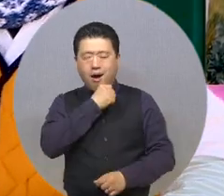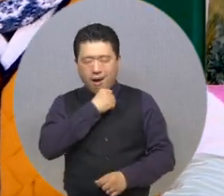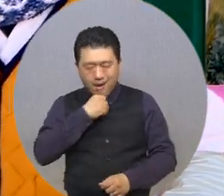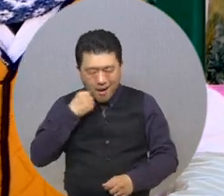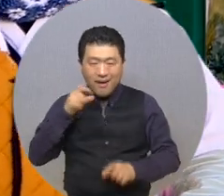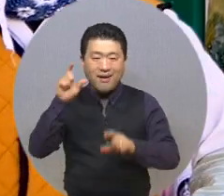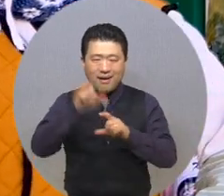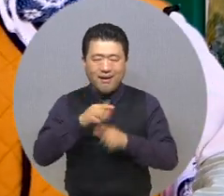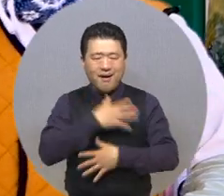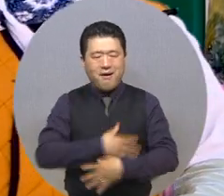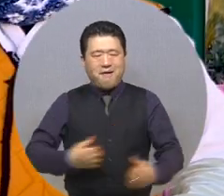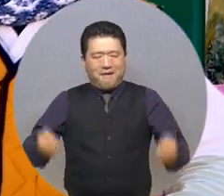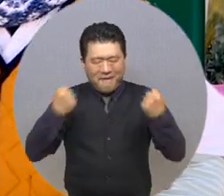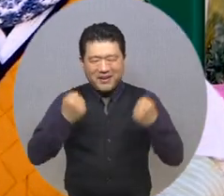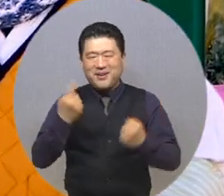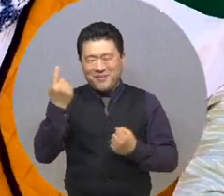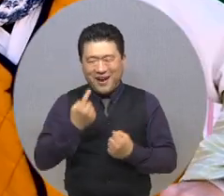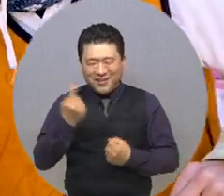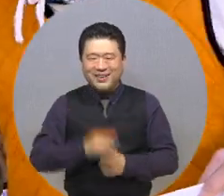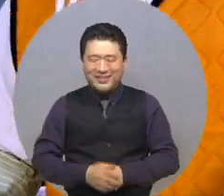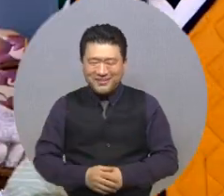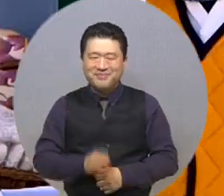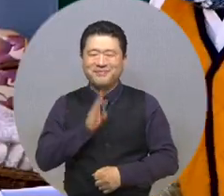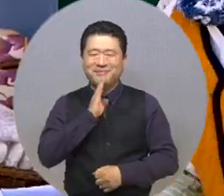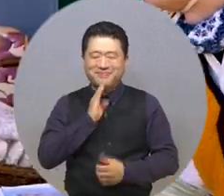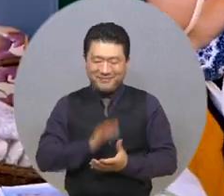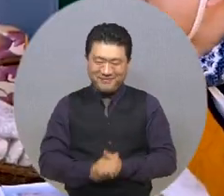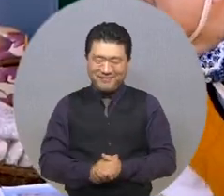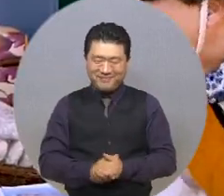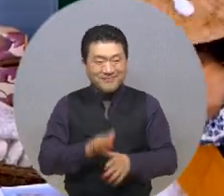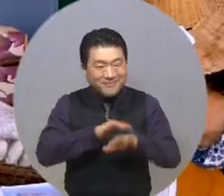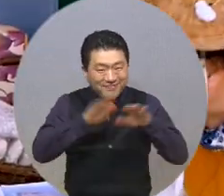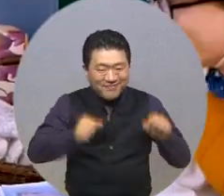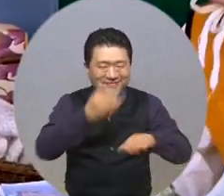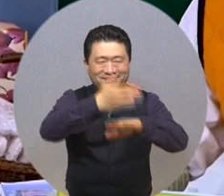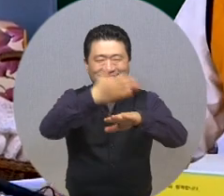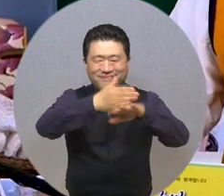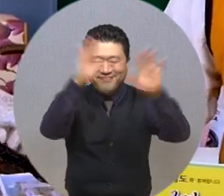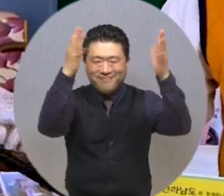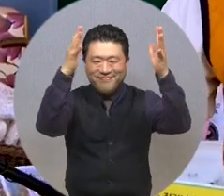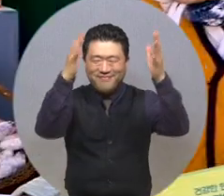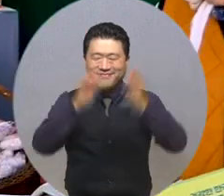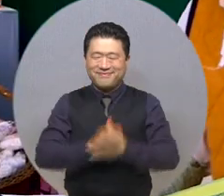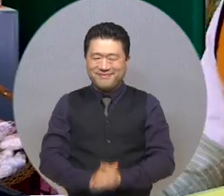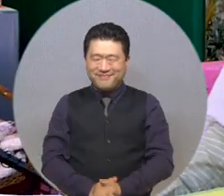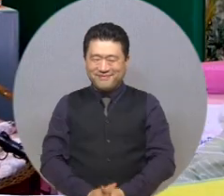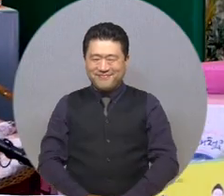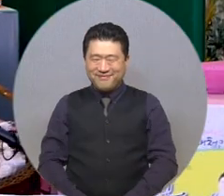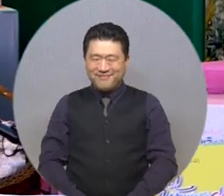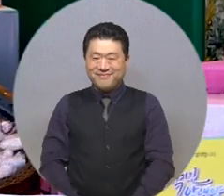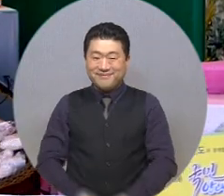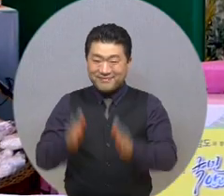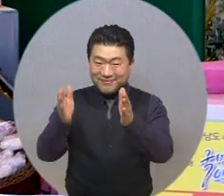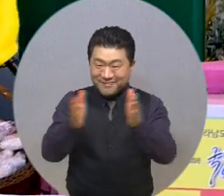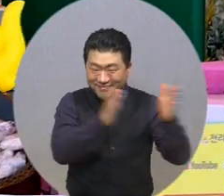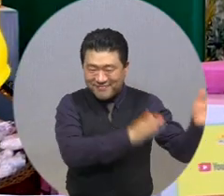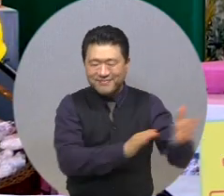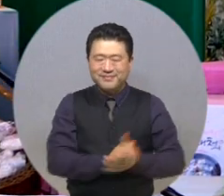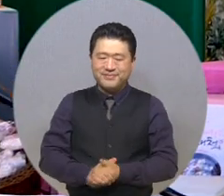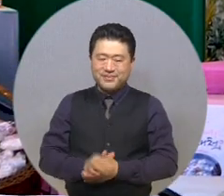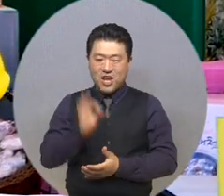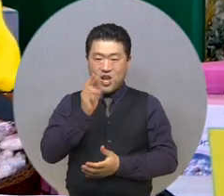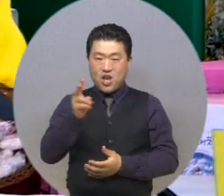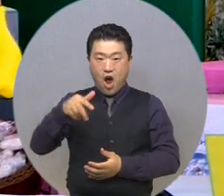그만큼 건강하다는 거죠, 우리 한과가. 감사합니다. 네, 감사합니다. 감사합니다. 자, 이번에는